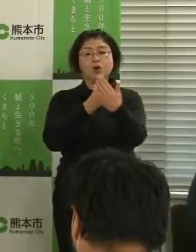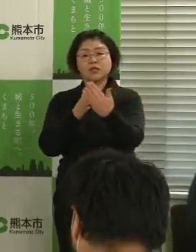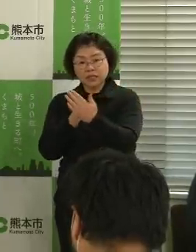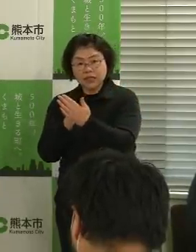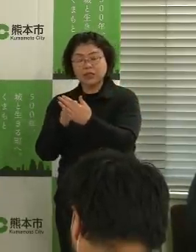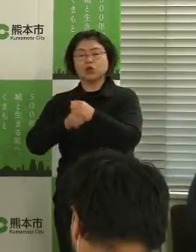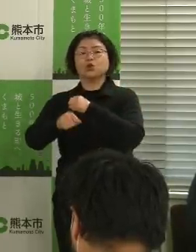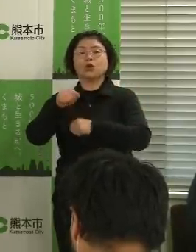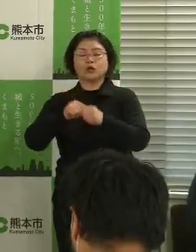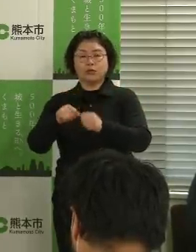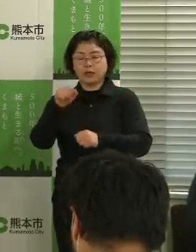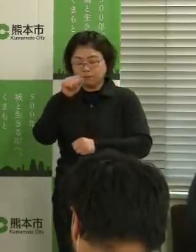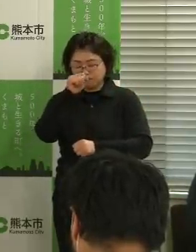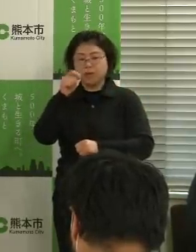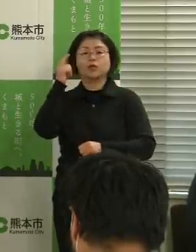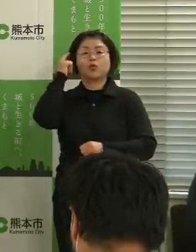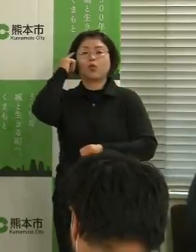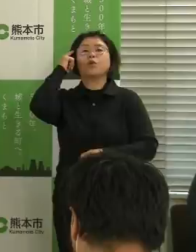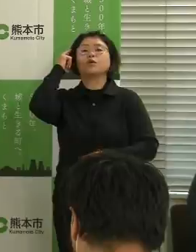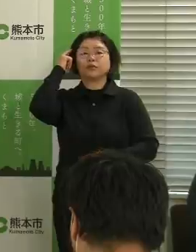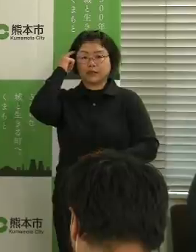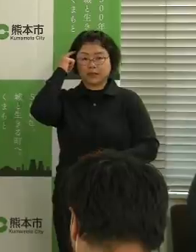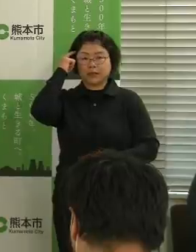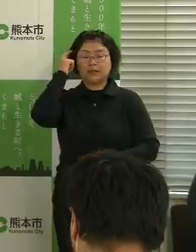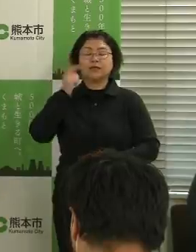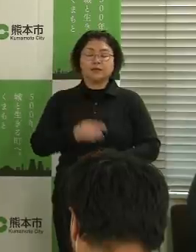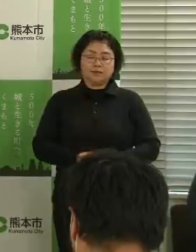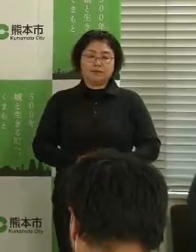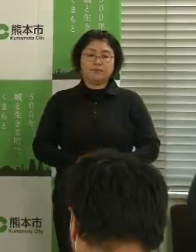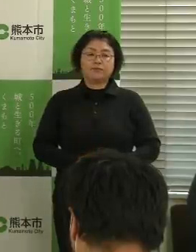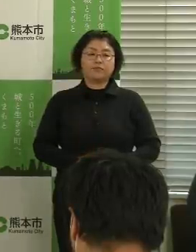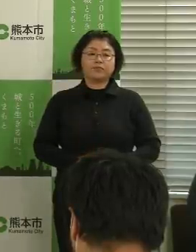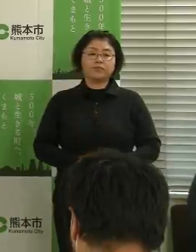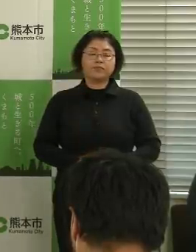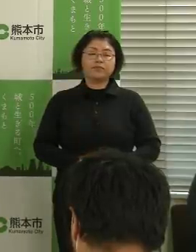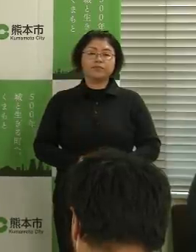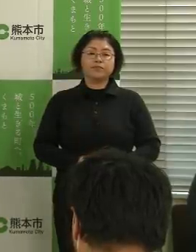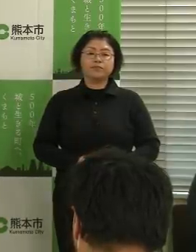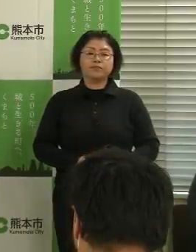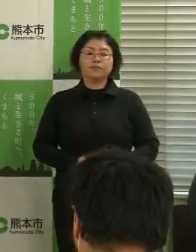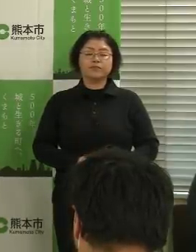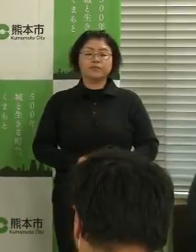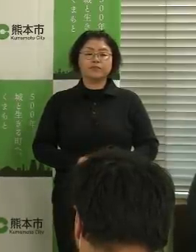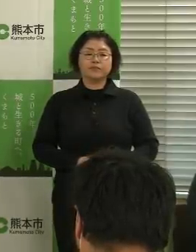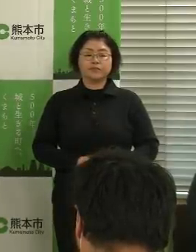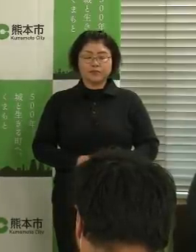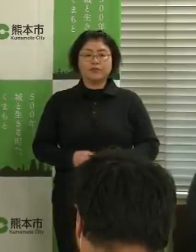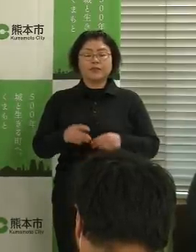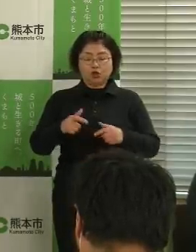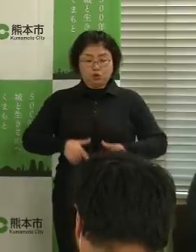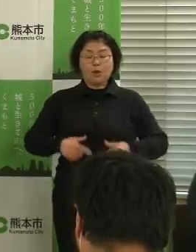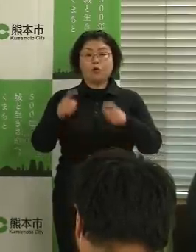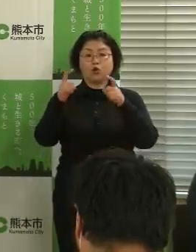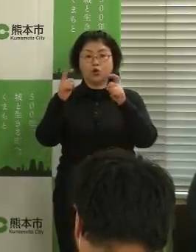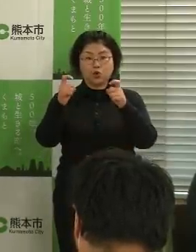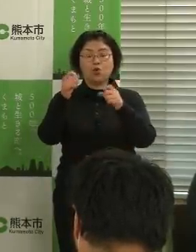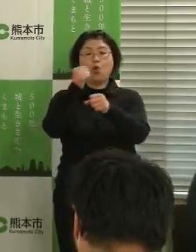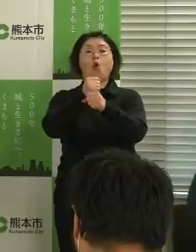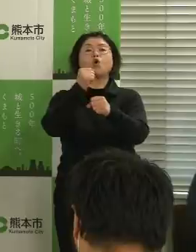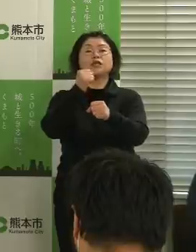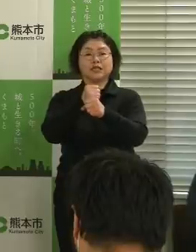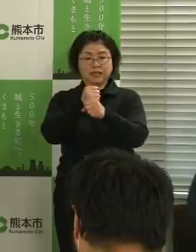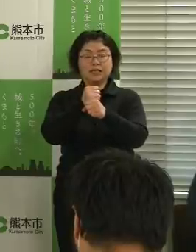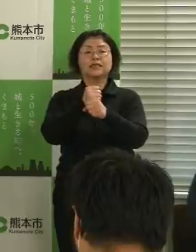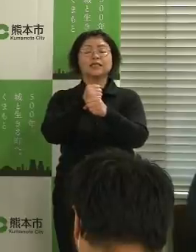り組みだというふうに私は評価をしております。一方でその後期といいますかそういったもの